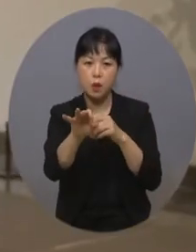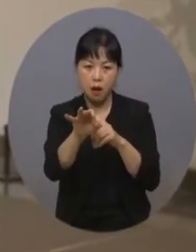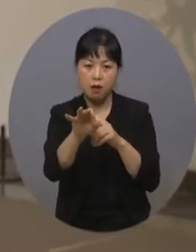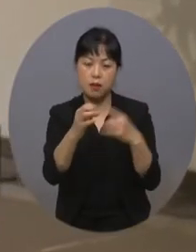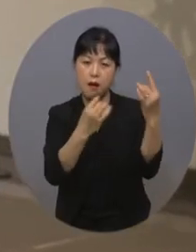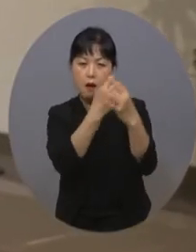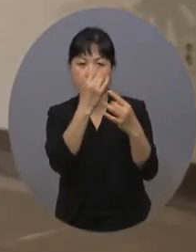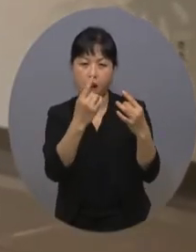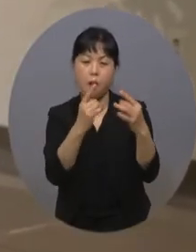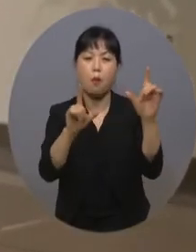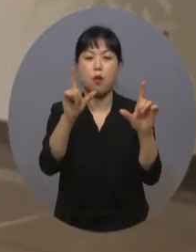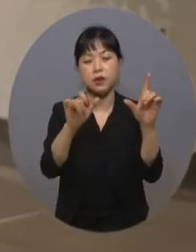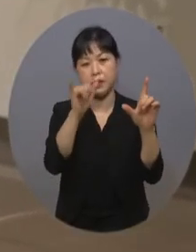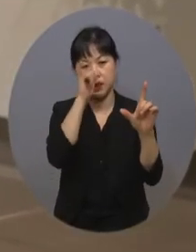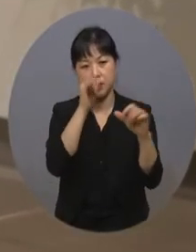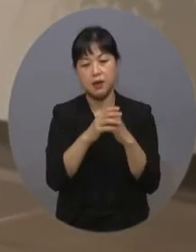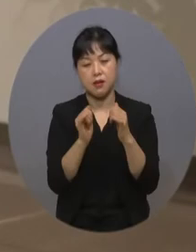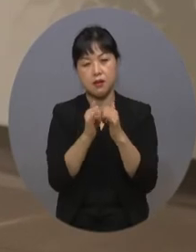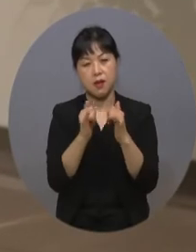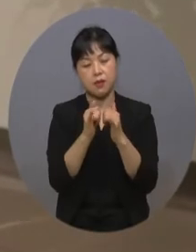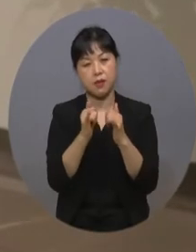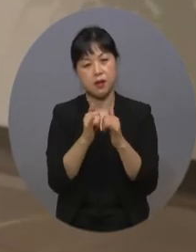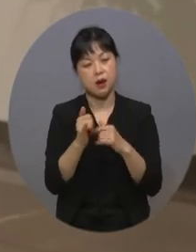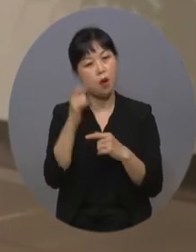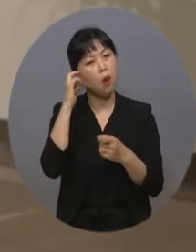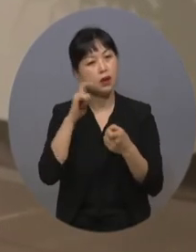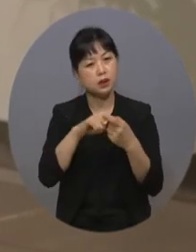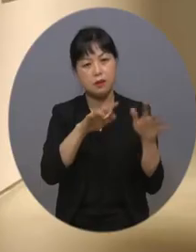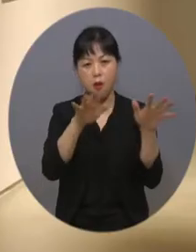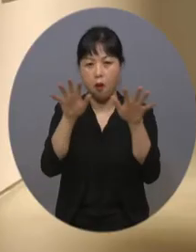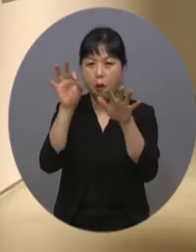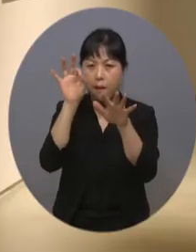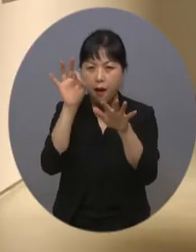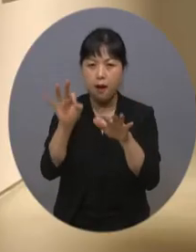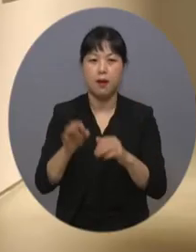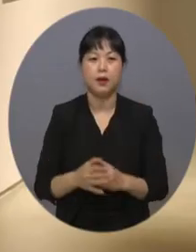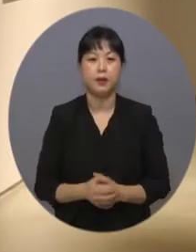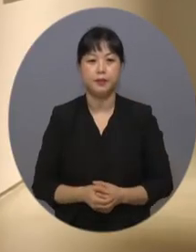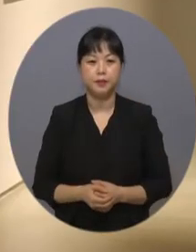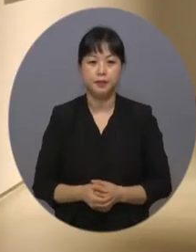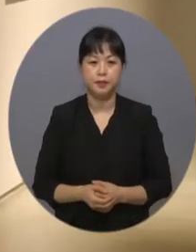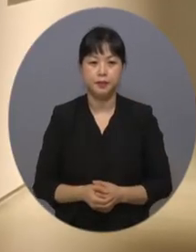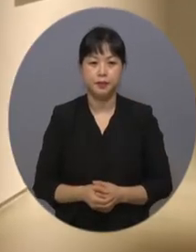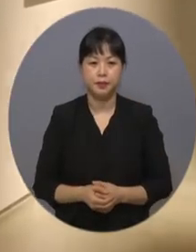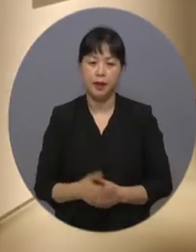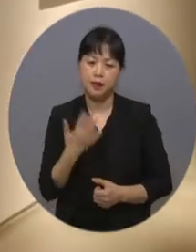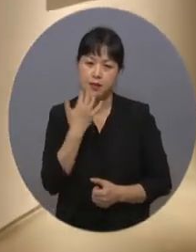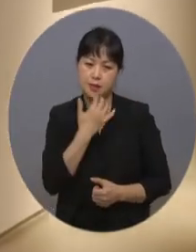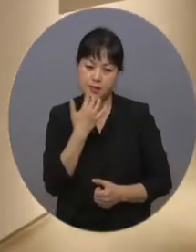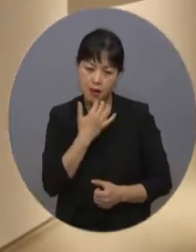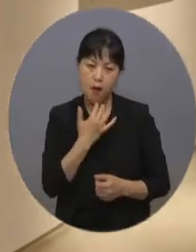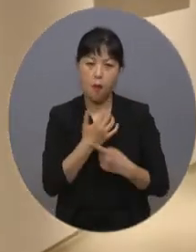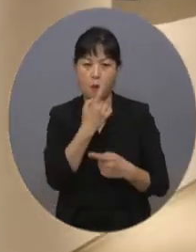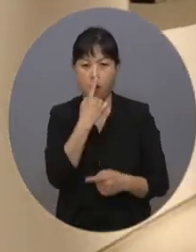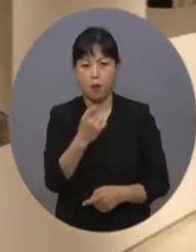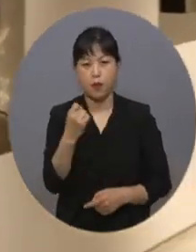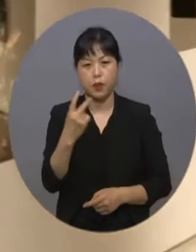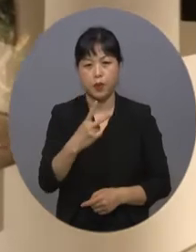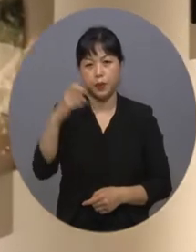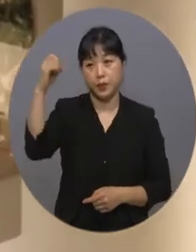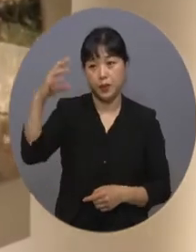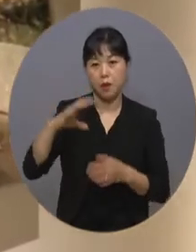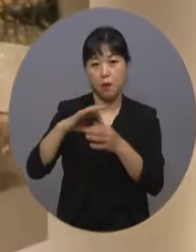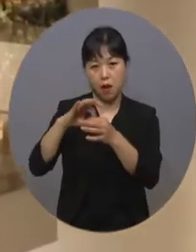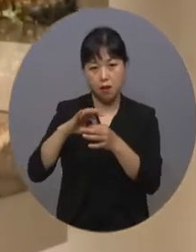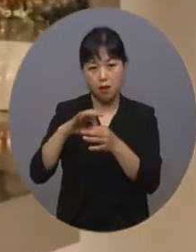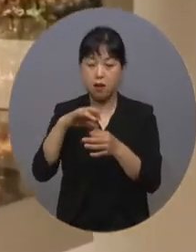모습이 담겨져 관람객들의 시선을 사로잡고 있습니다. 과감한 색채와 빛을 다룬 인상적인